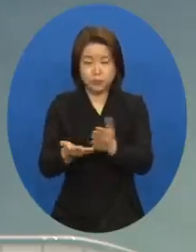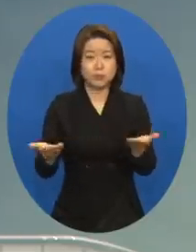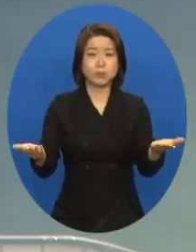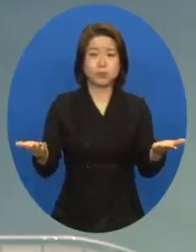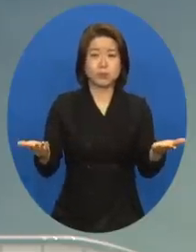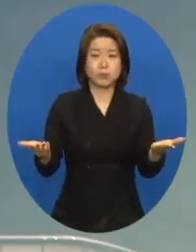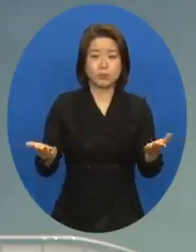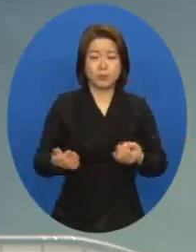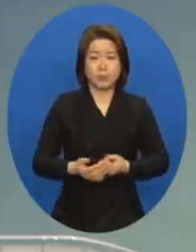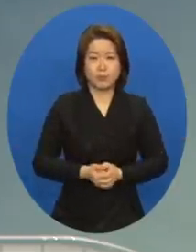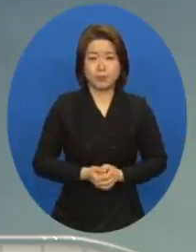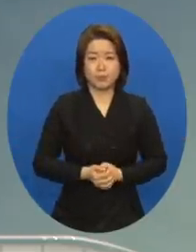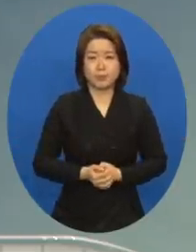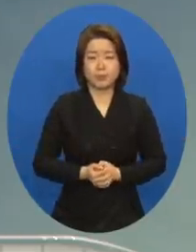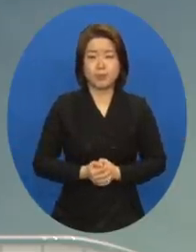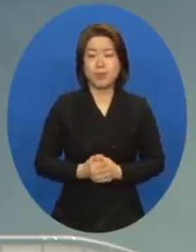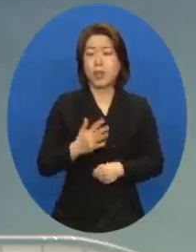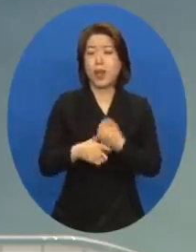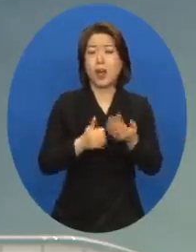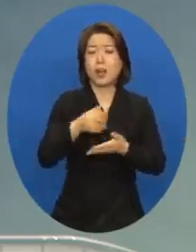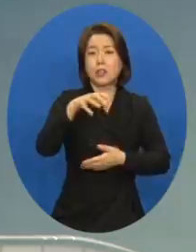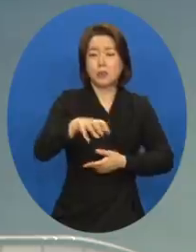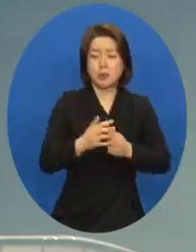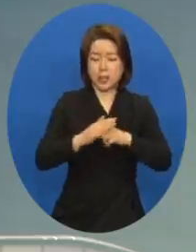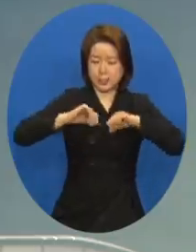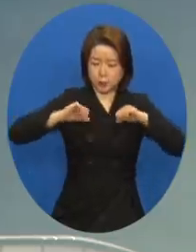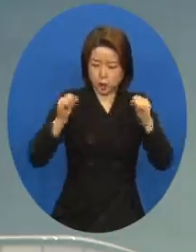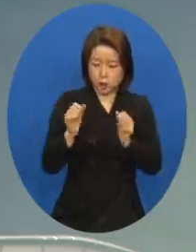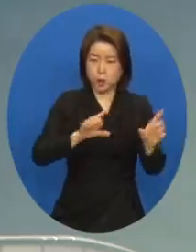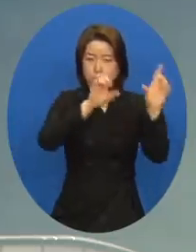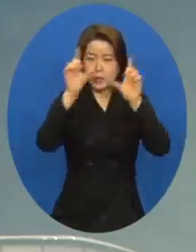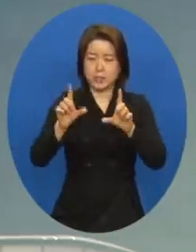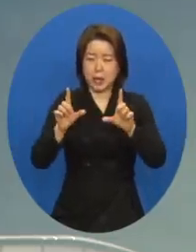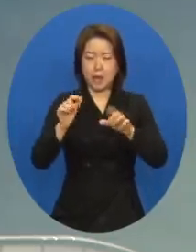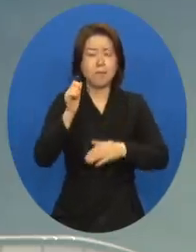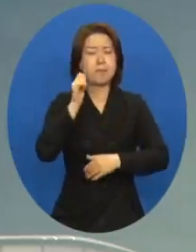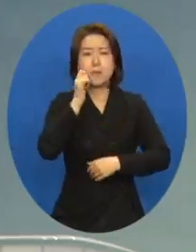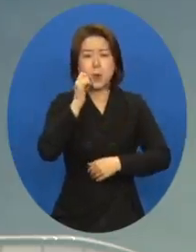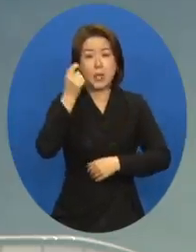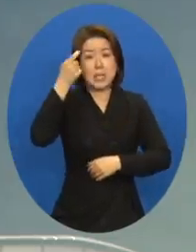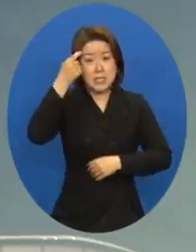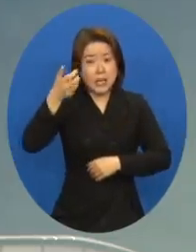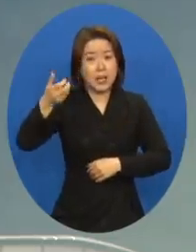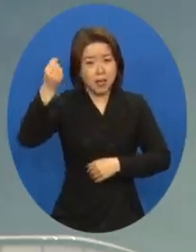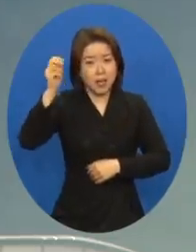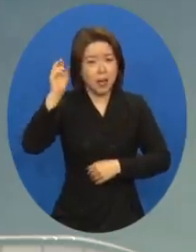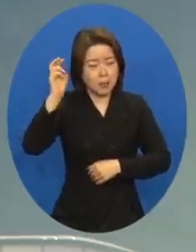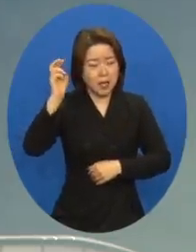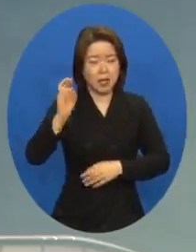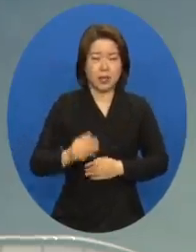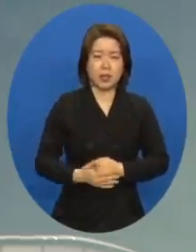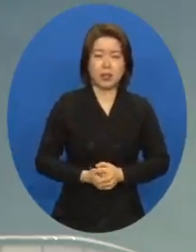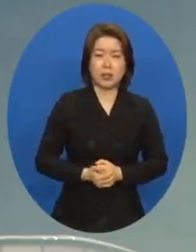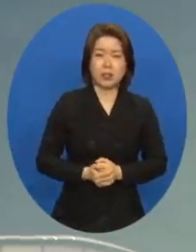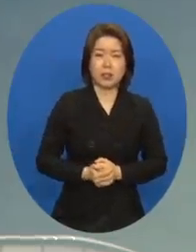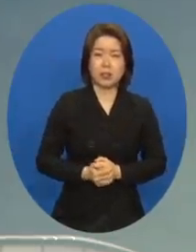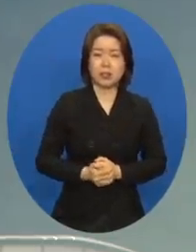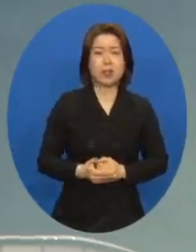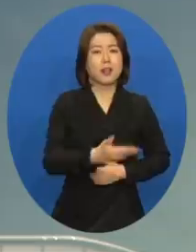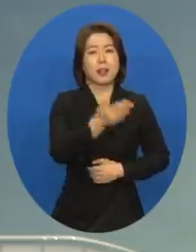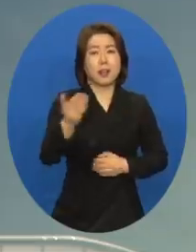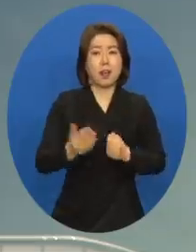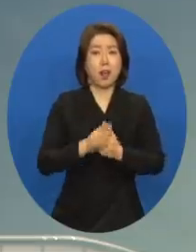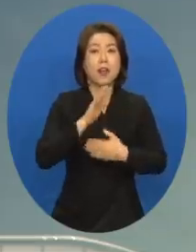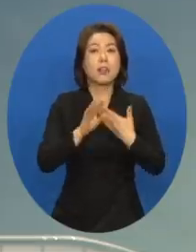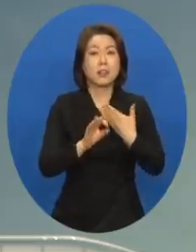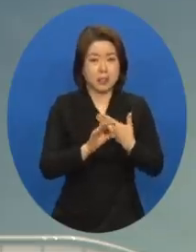거죠. 하나님 앞에서 순종하는 삶을 못 살았다고 생각이 되실 겁니다. 여러분,